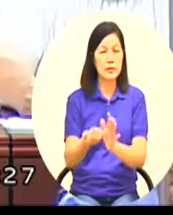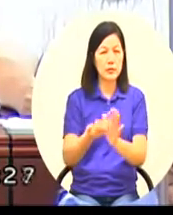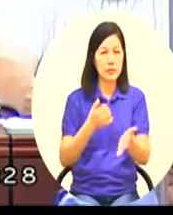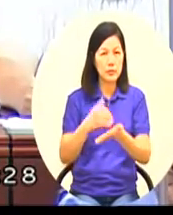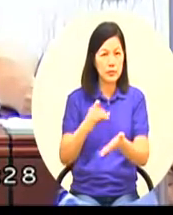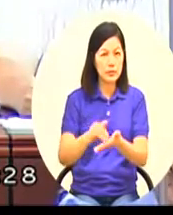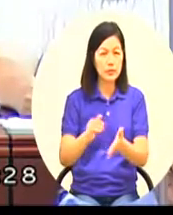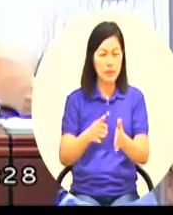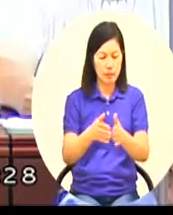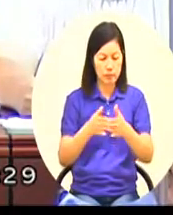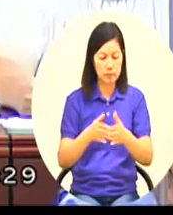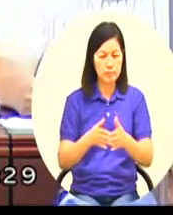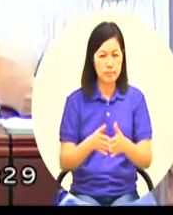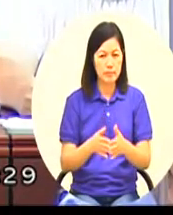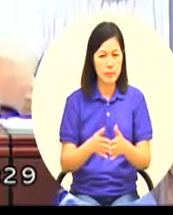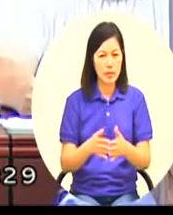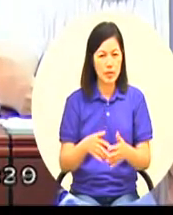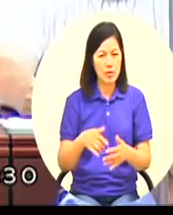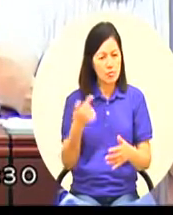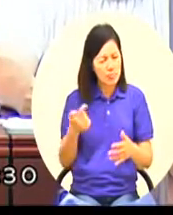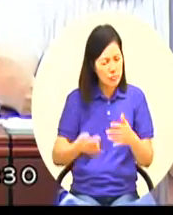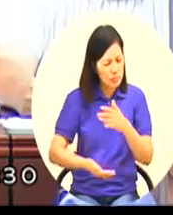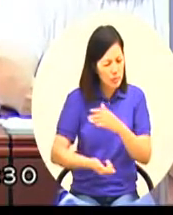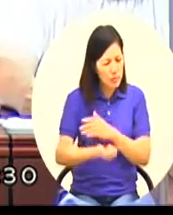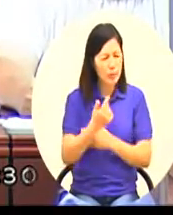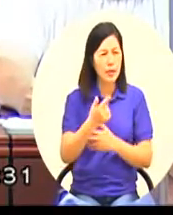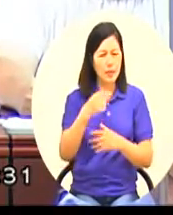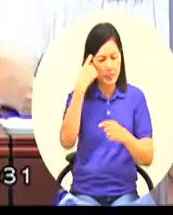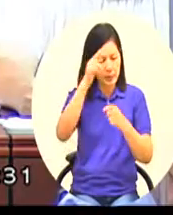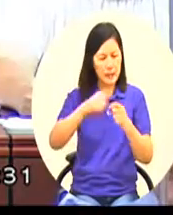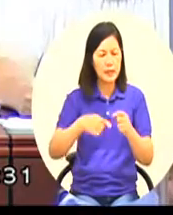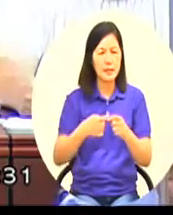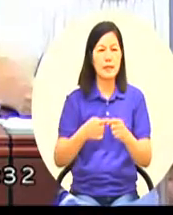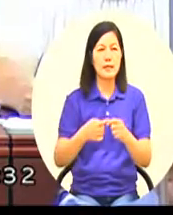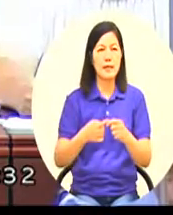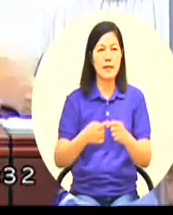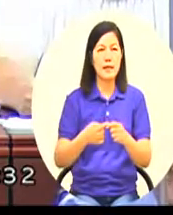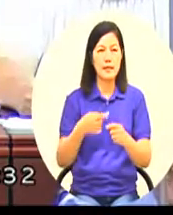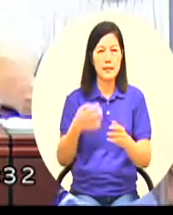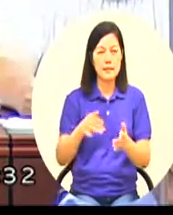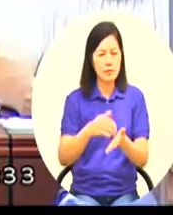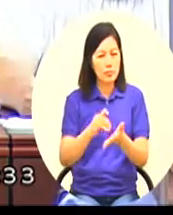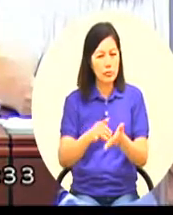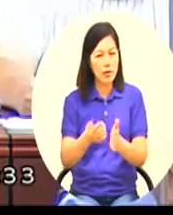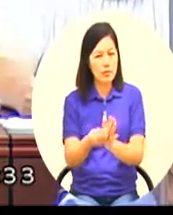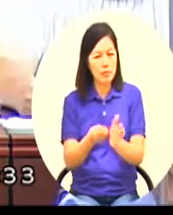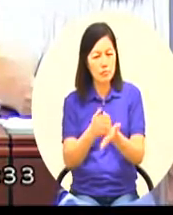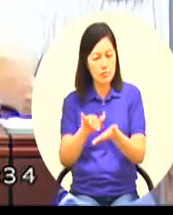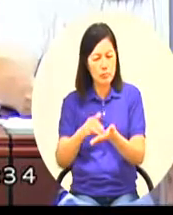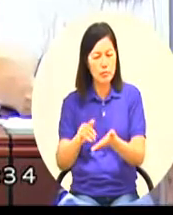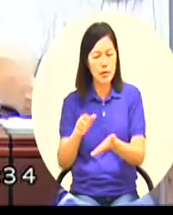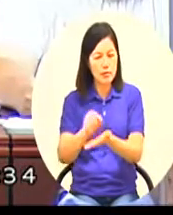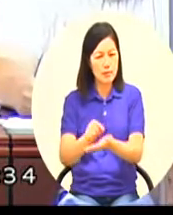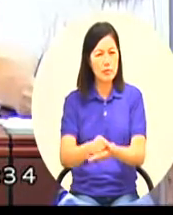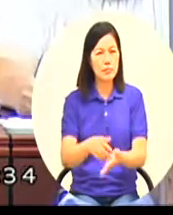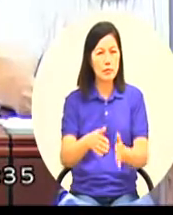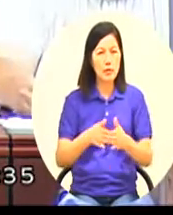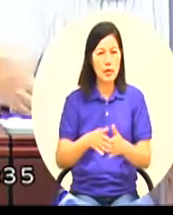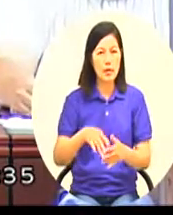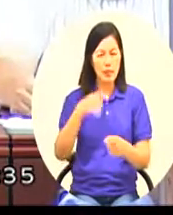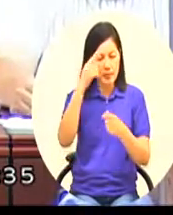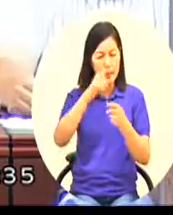须熊进嘛，得爱每年啦，每年得在编后年的预算的时候，明年去跟市府来争